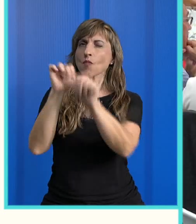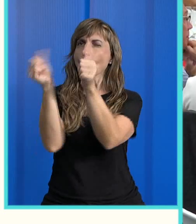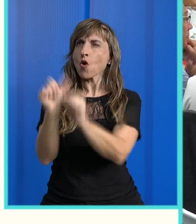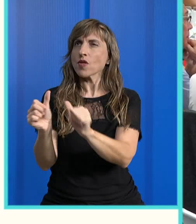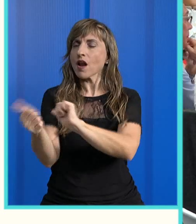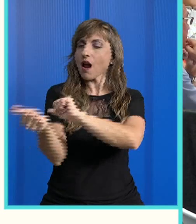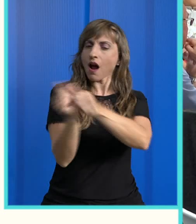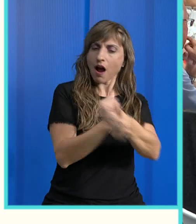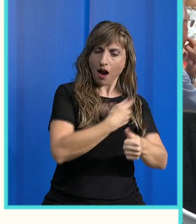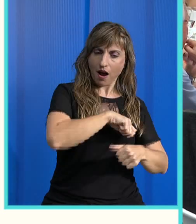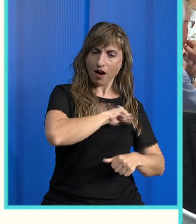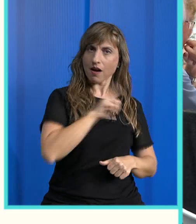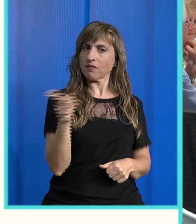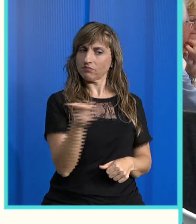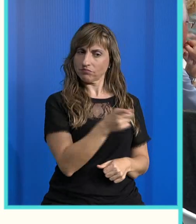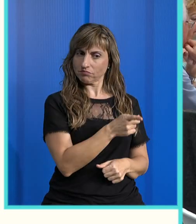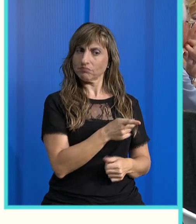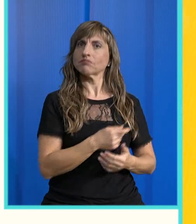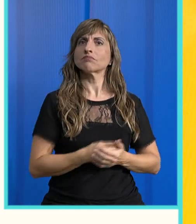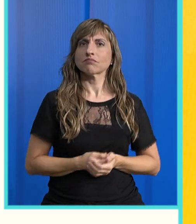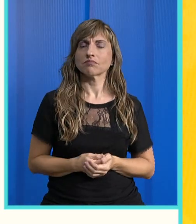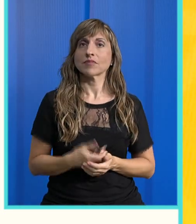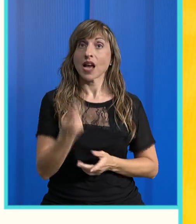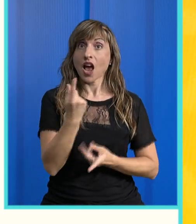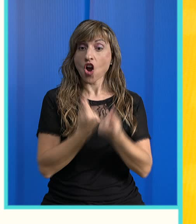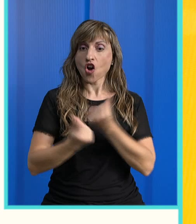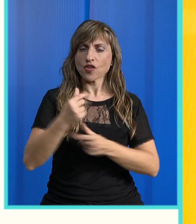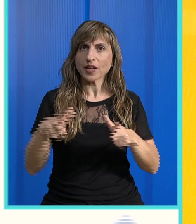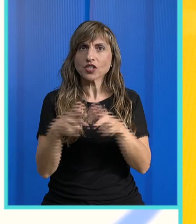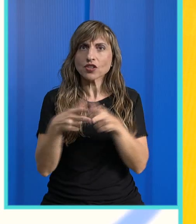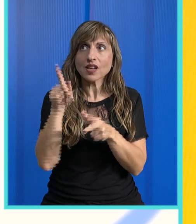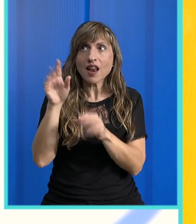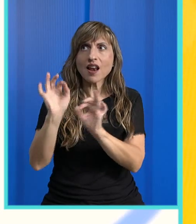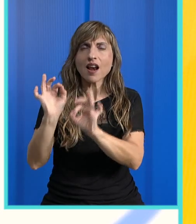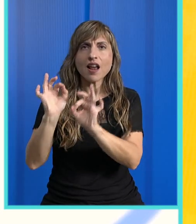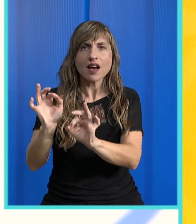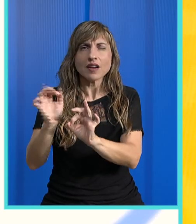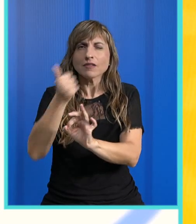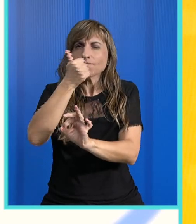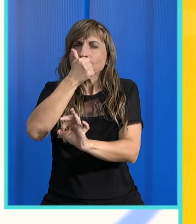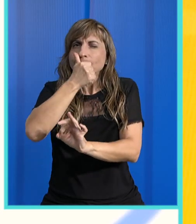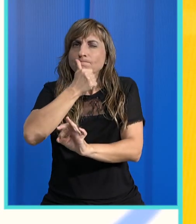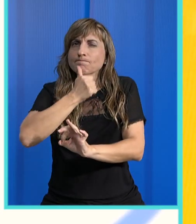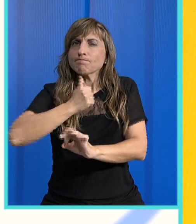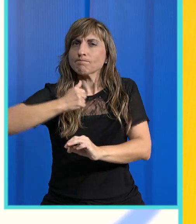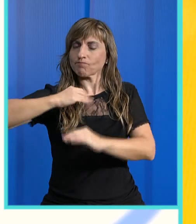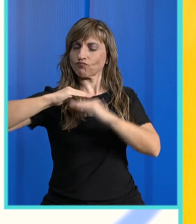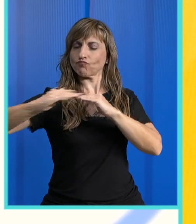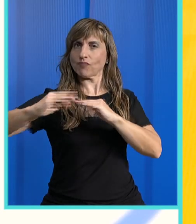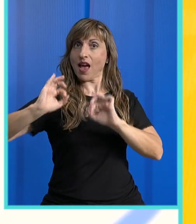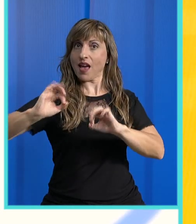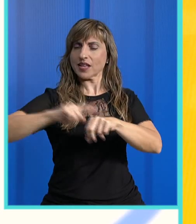espanyol seguint l'exemple de Tuxal. La economía social es especialmente resiliente, es feminista.